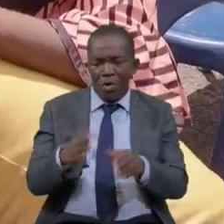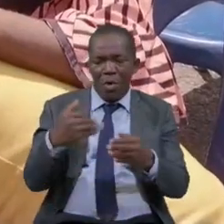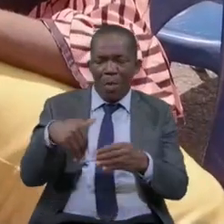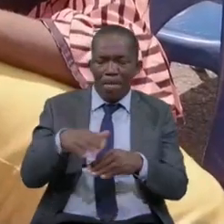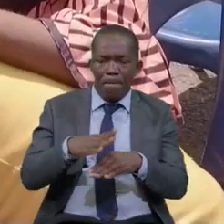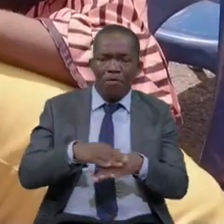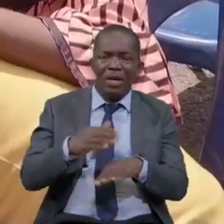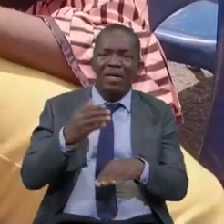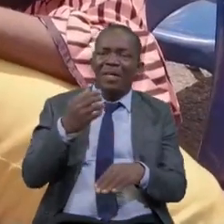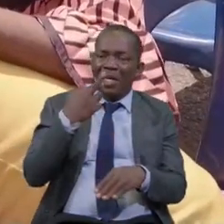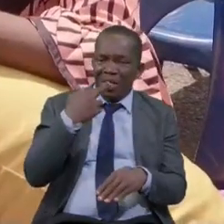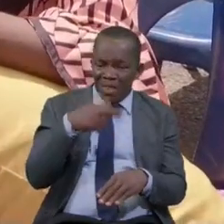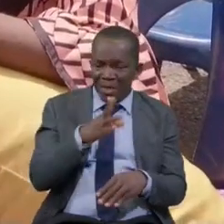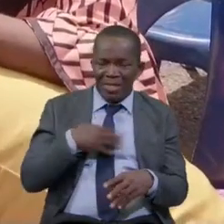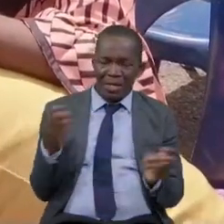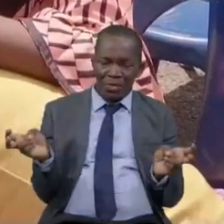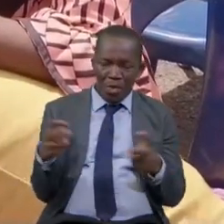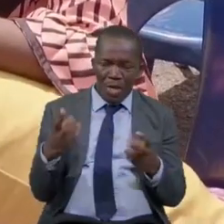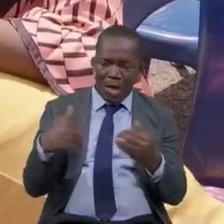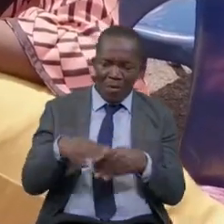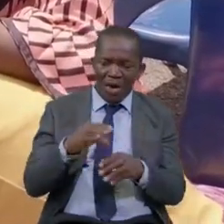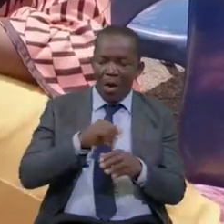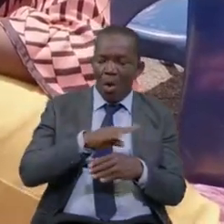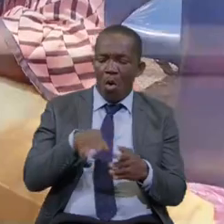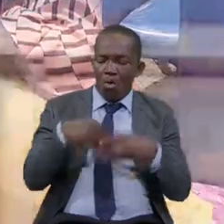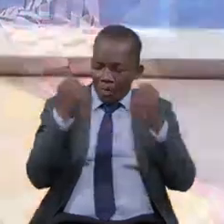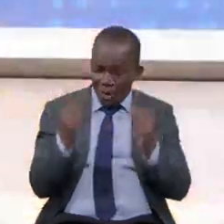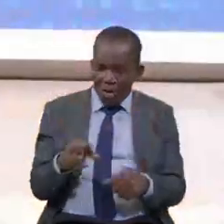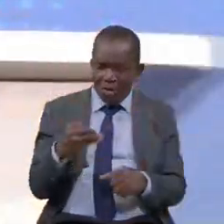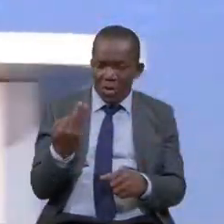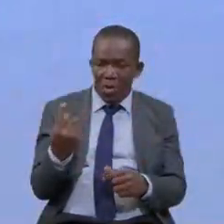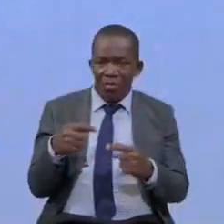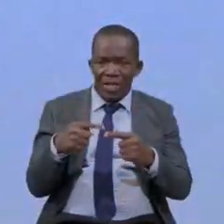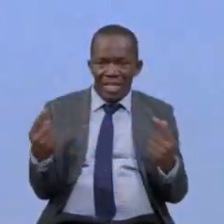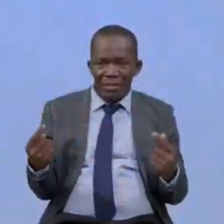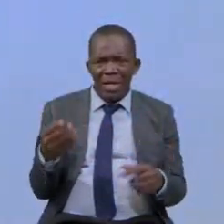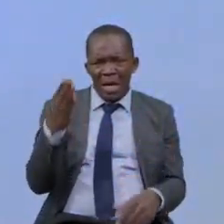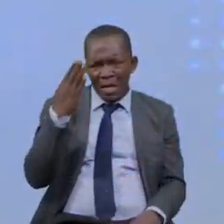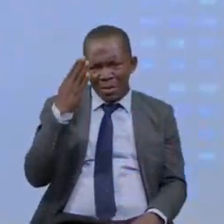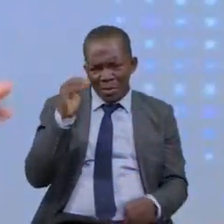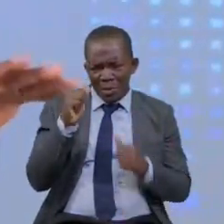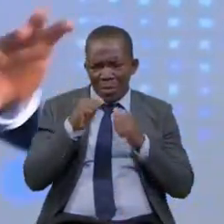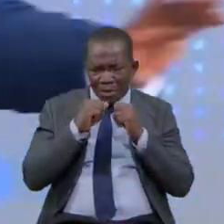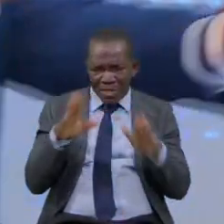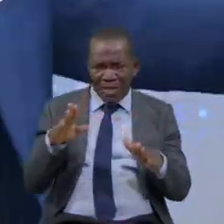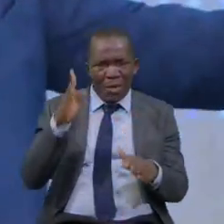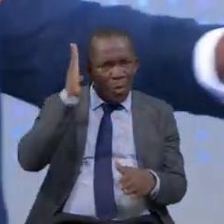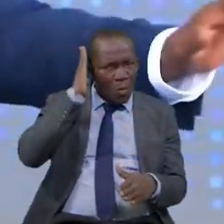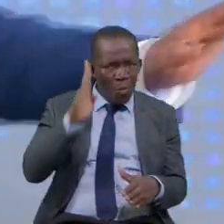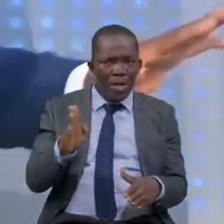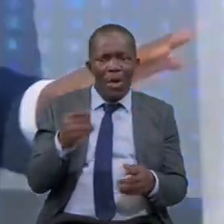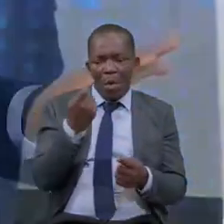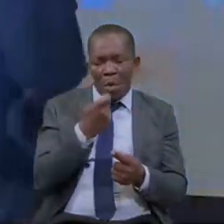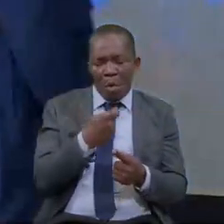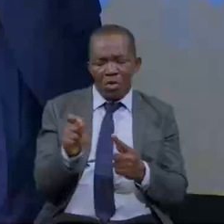l'ennemi. Et rien ne pourra vous nuire. Tu veux dormir la nuit, tu fais la prière normale et tu